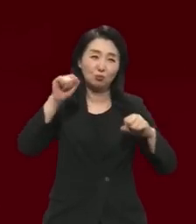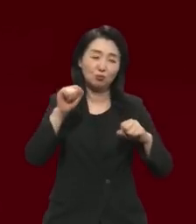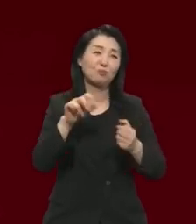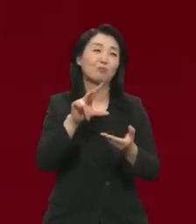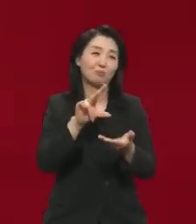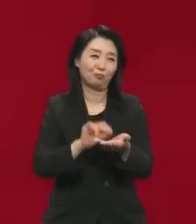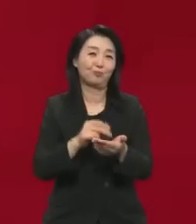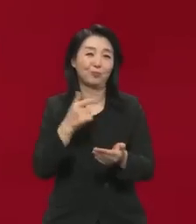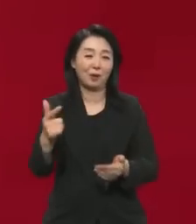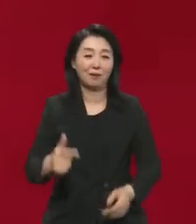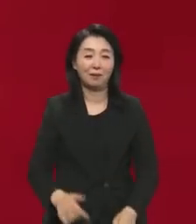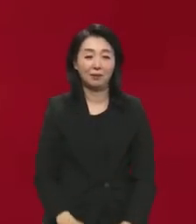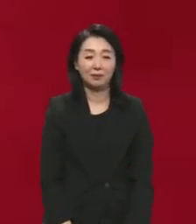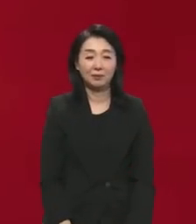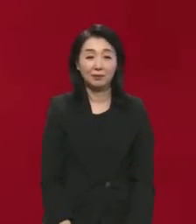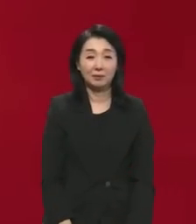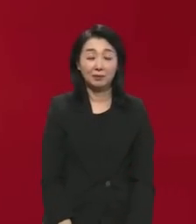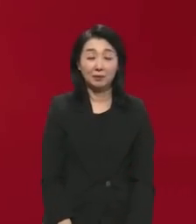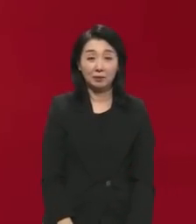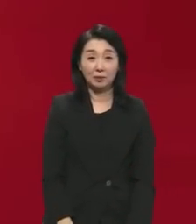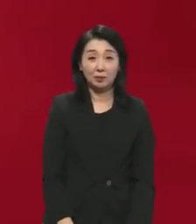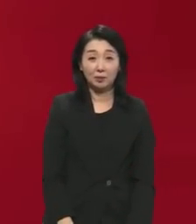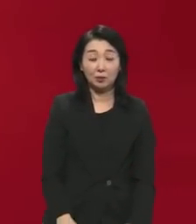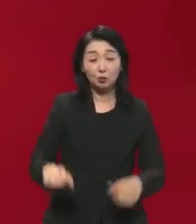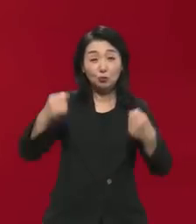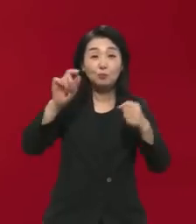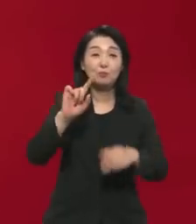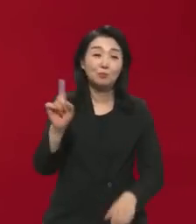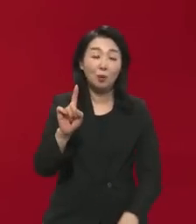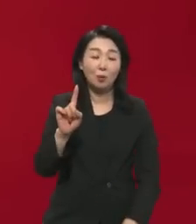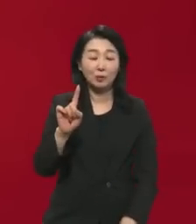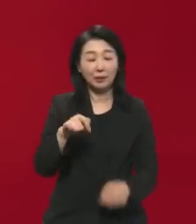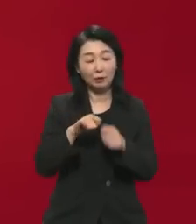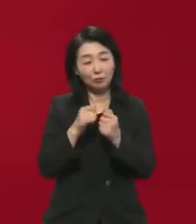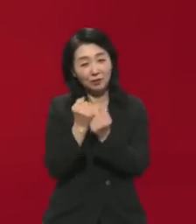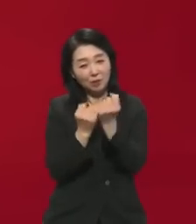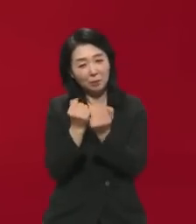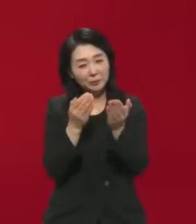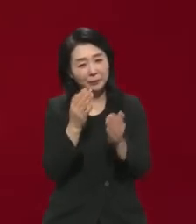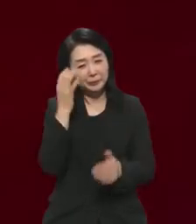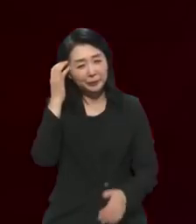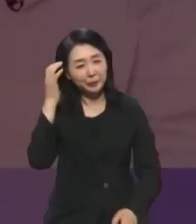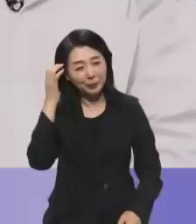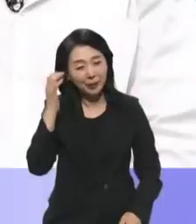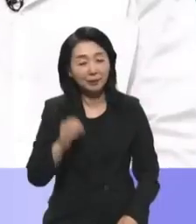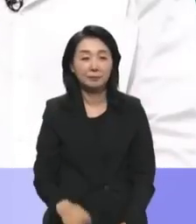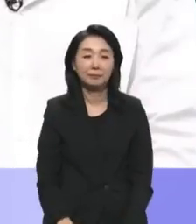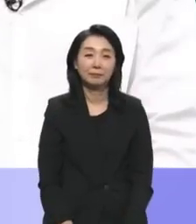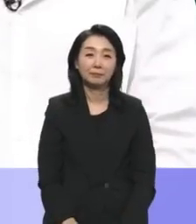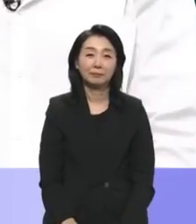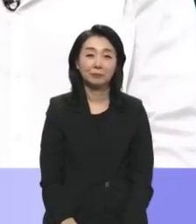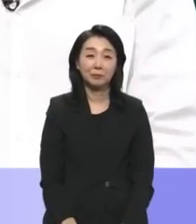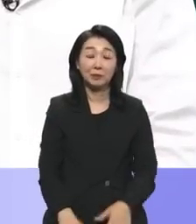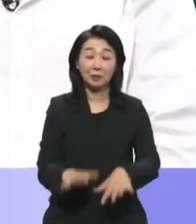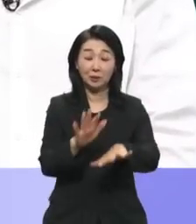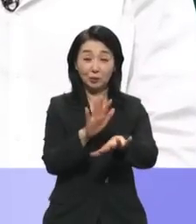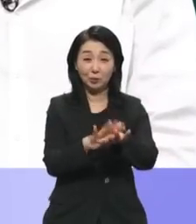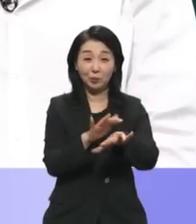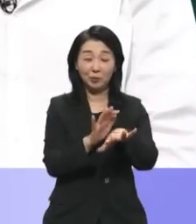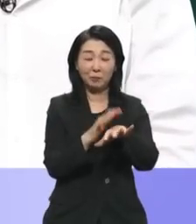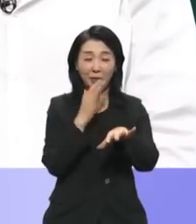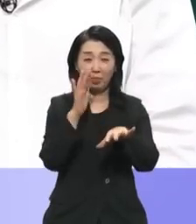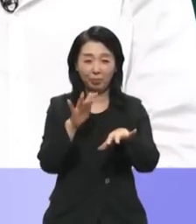됐었죠 뜨거웠습니다네 정확히 좀 어떤 안무였다 좀 어려운데 손으로 특정